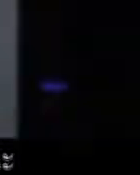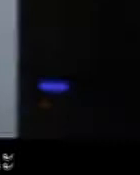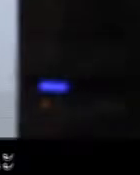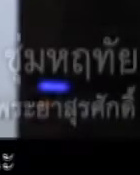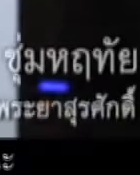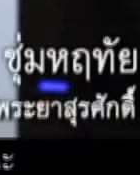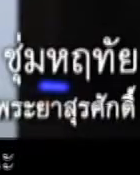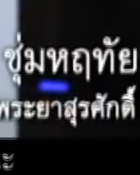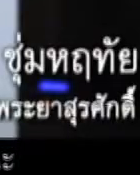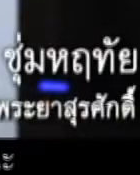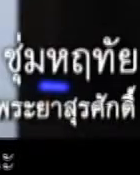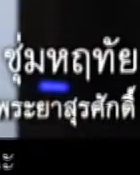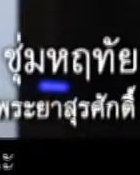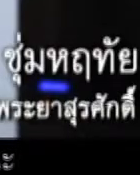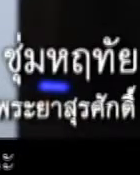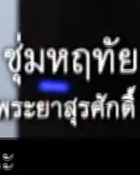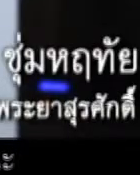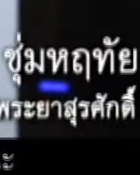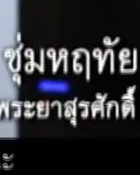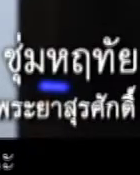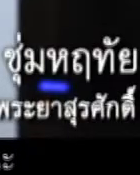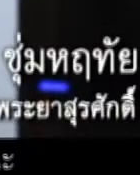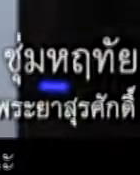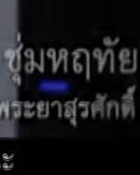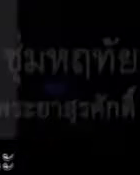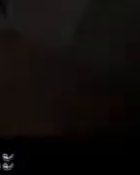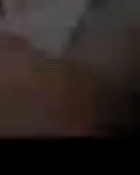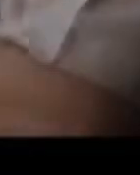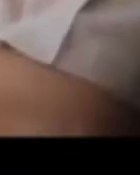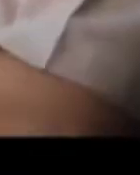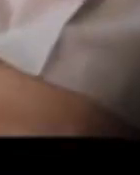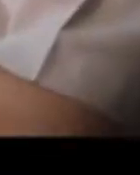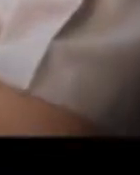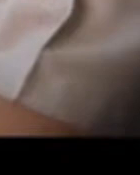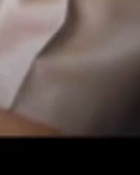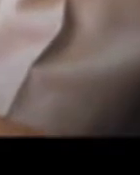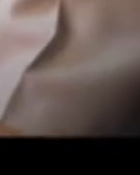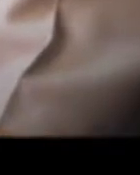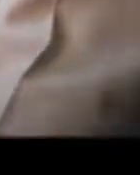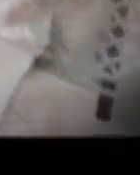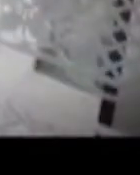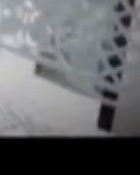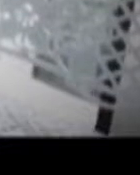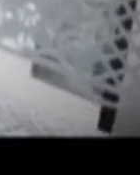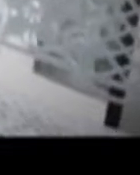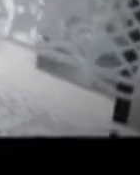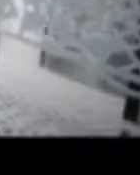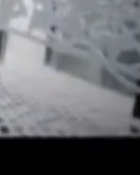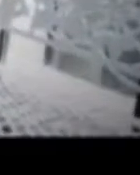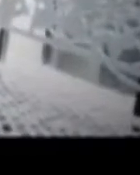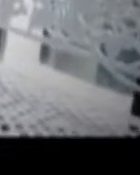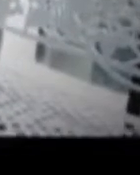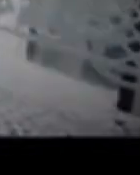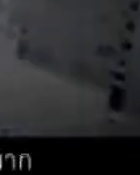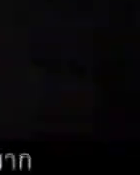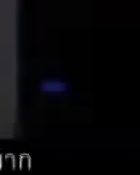องแต่ส่วนหนึ่งที่เราทำได้เราภูมิใจคือแบบเรามีงานทำนะหน้าที่การงานที่ค่อนข้างมั่นคงดูแลชีวิตตั